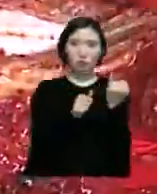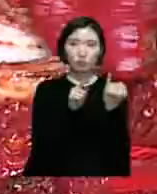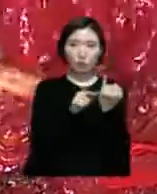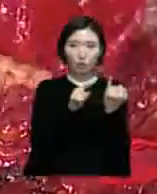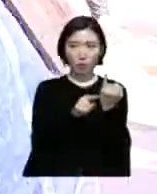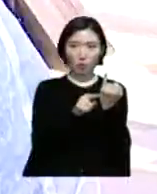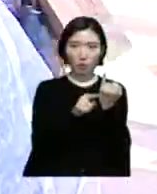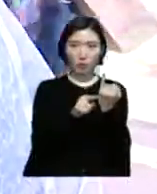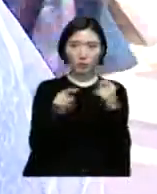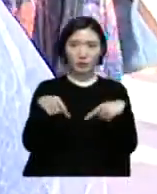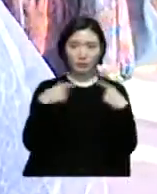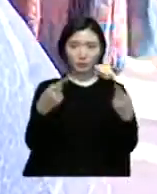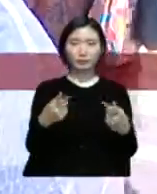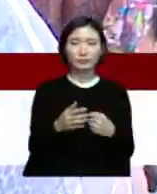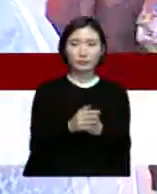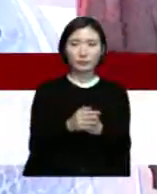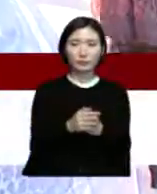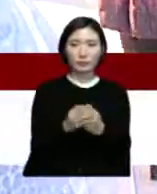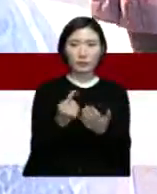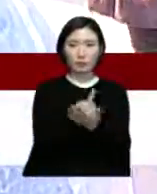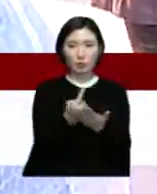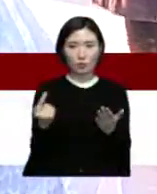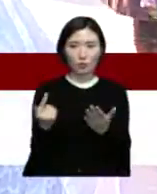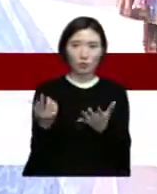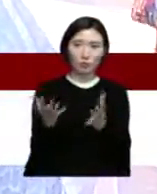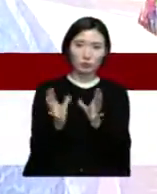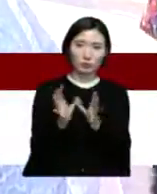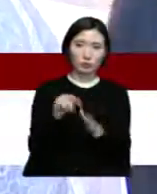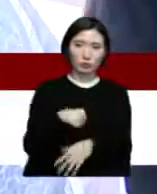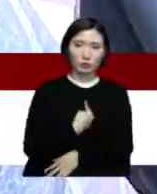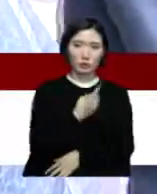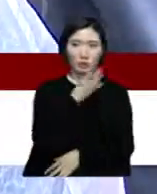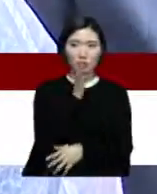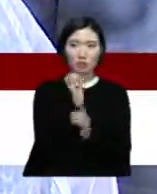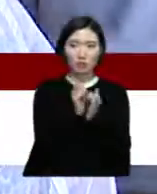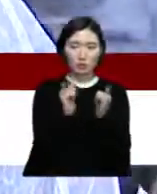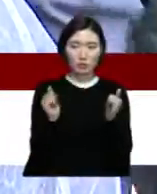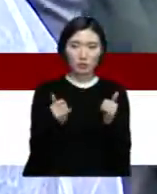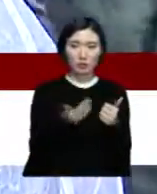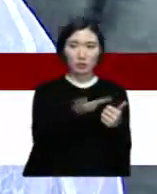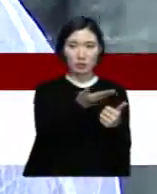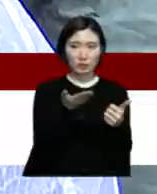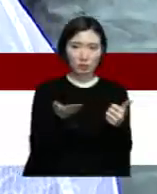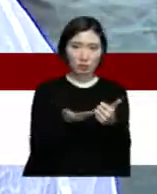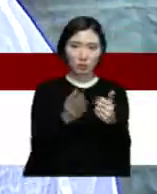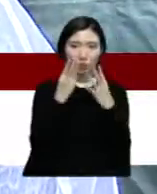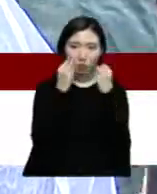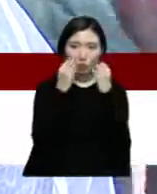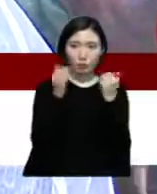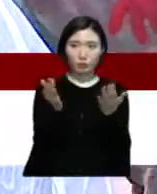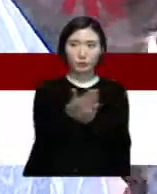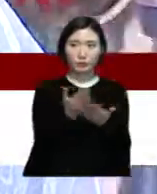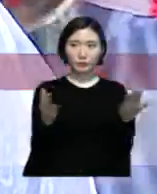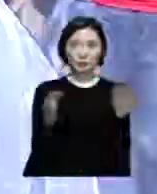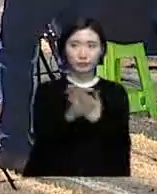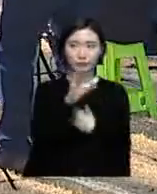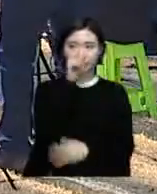걷어붙입니다. 소외된 분들, 이제 돕고 어르신들 그런 분들한테 골고루 나눠줬으면